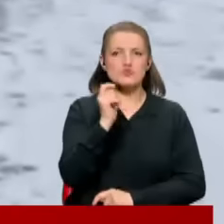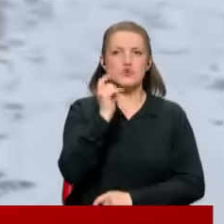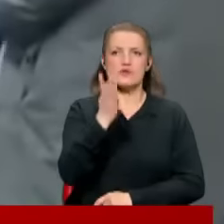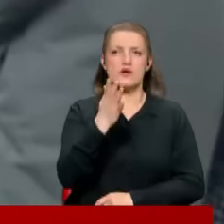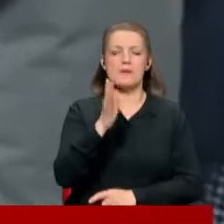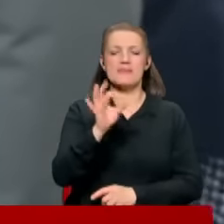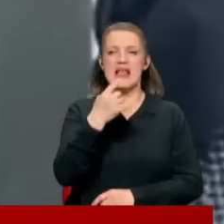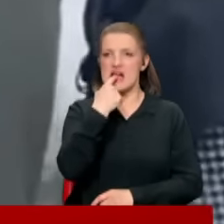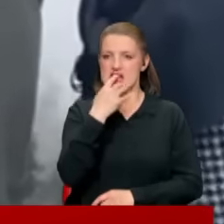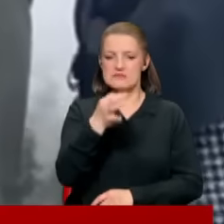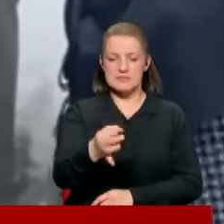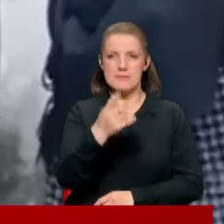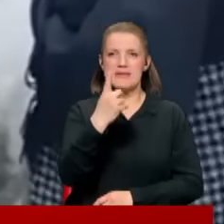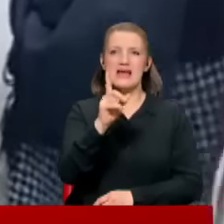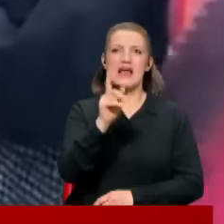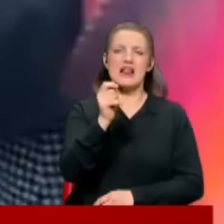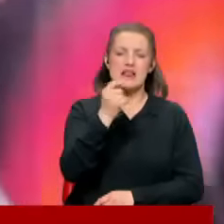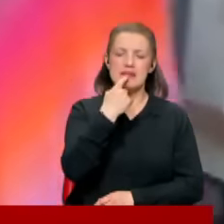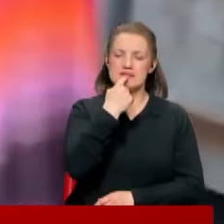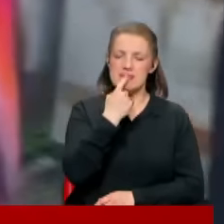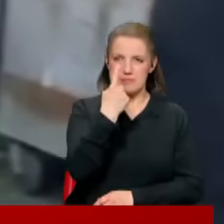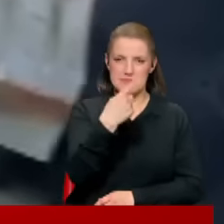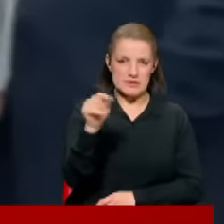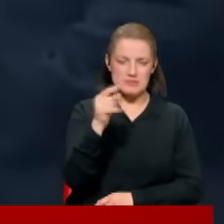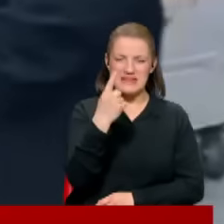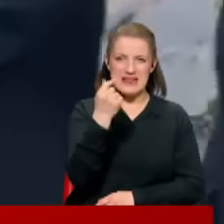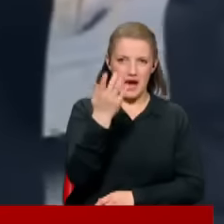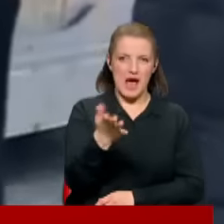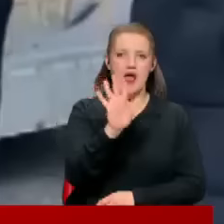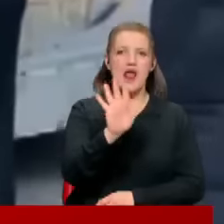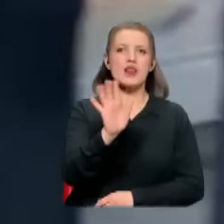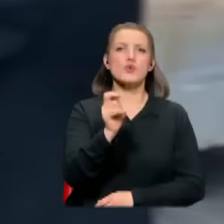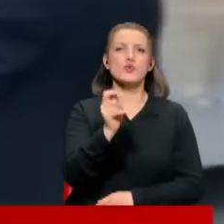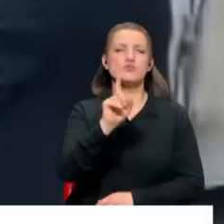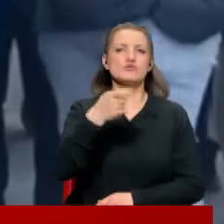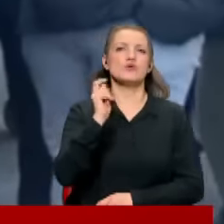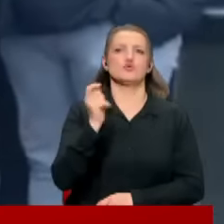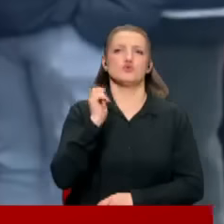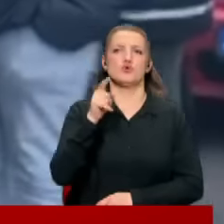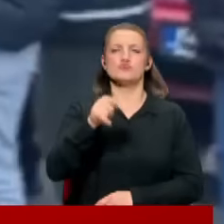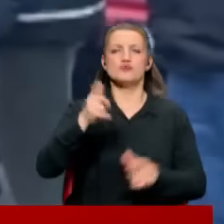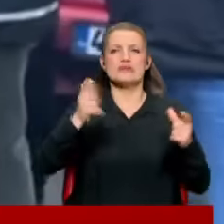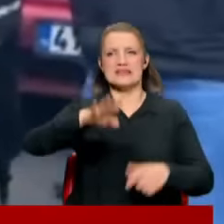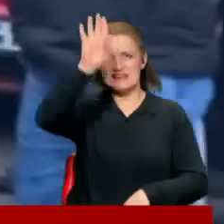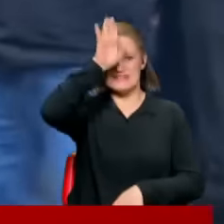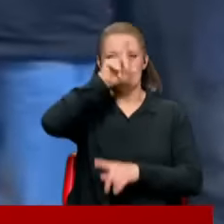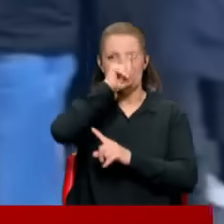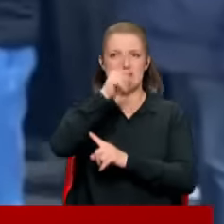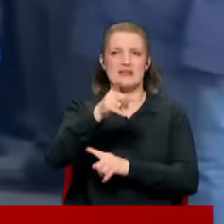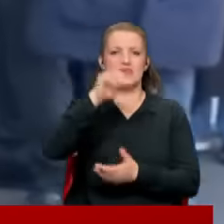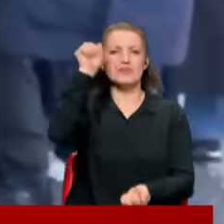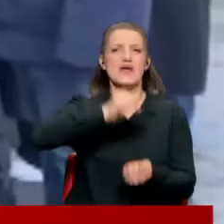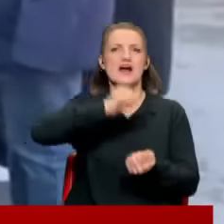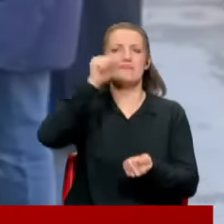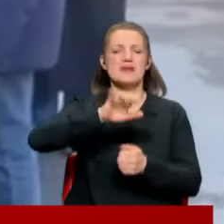Özellikle madeni para 1 lira ve 50 kuruş bulmak son 2-3 ayda neredeyse imkansız hale geldi. Burası İstanbul Kartal'da